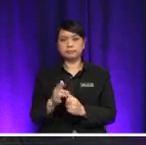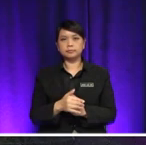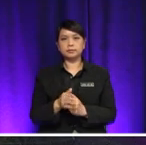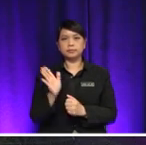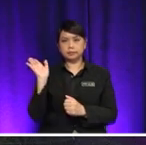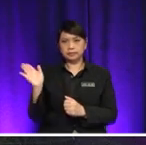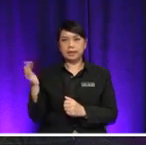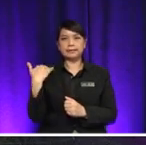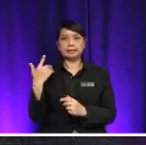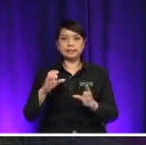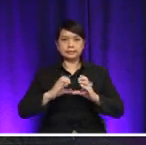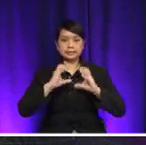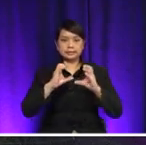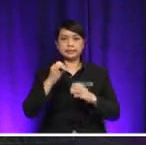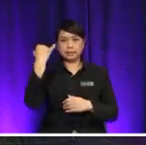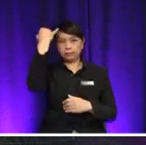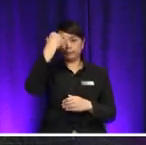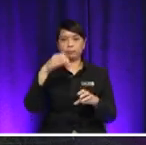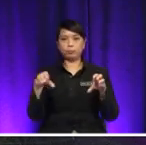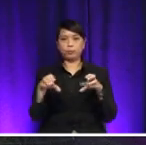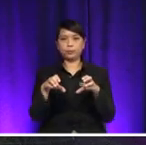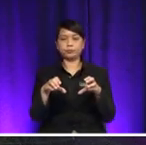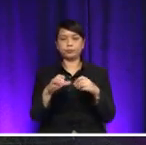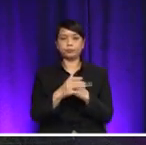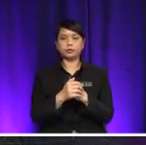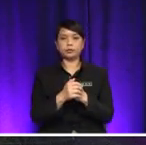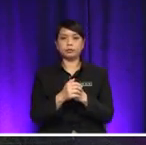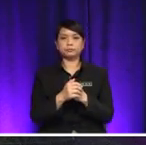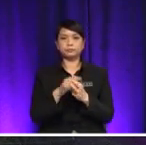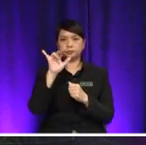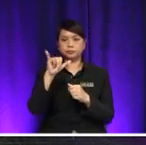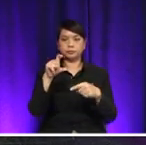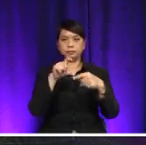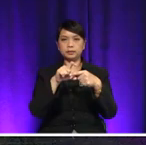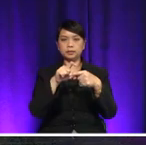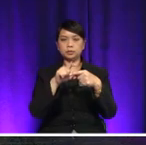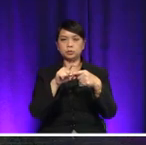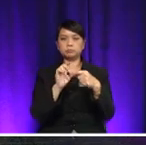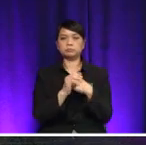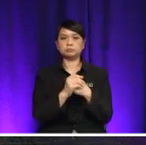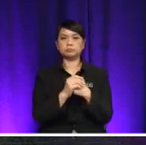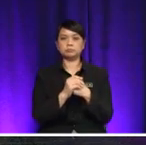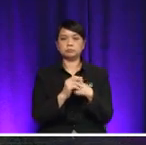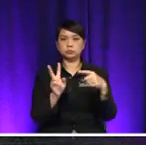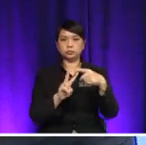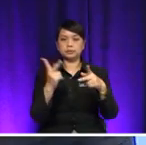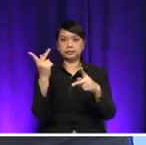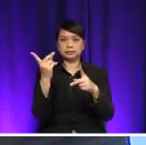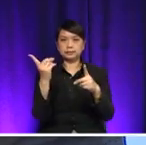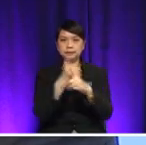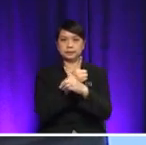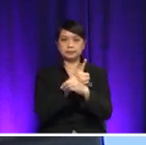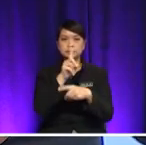tadi oke bagi dengan duringi 100